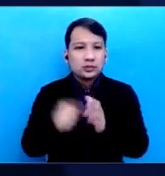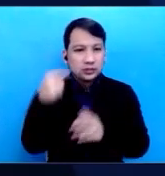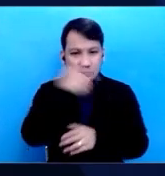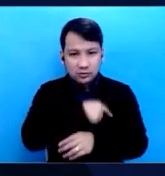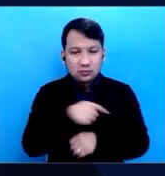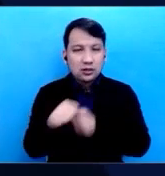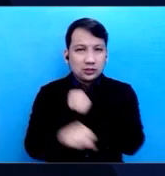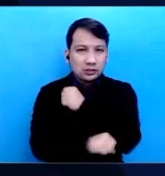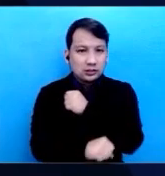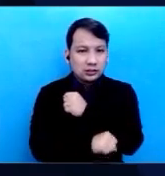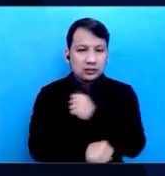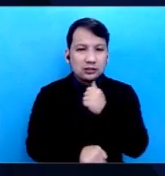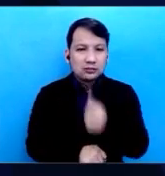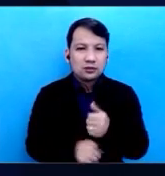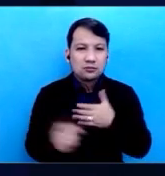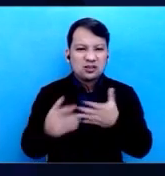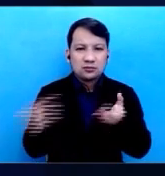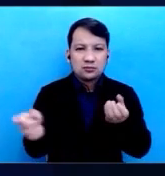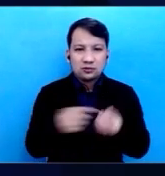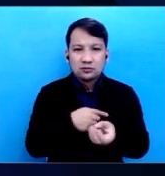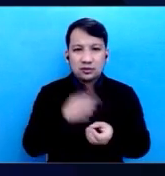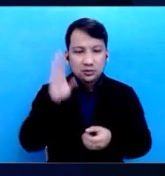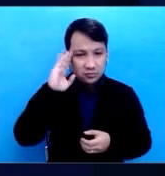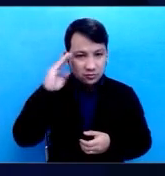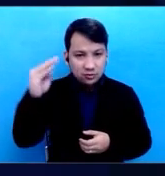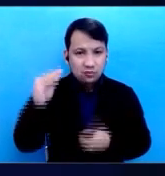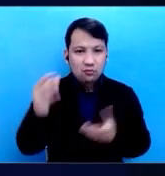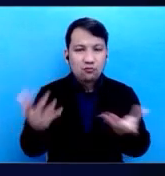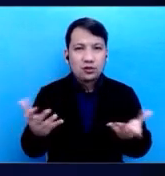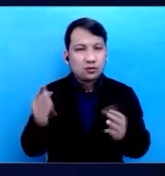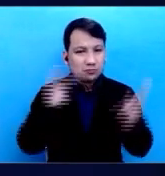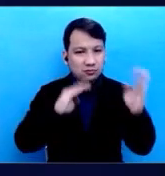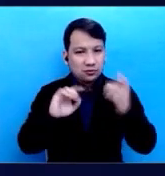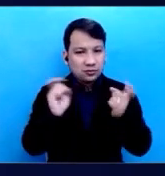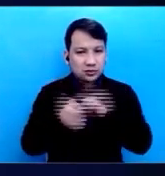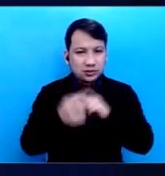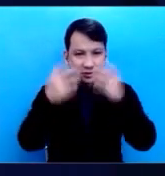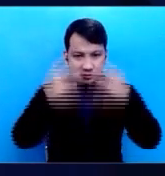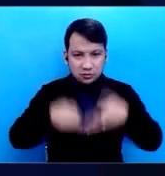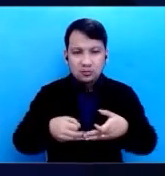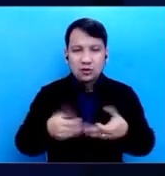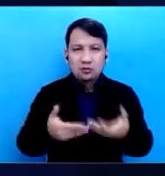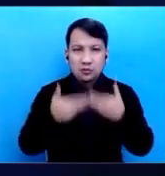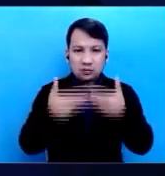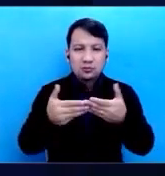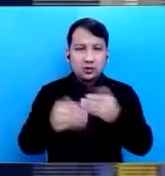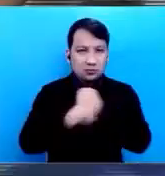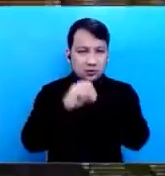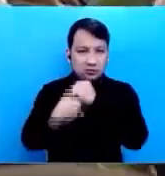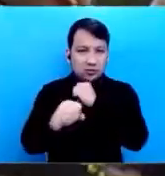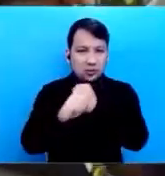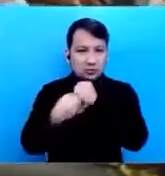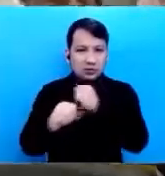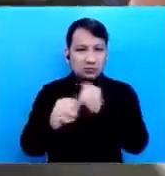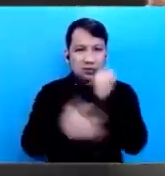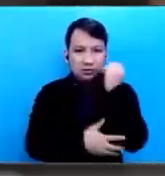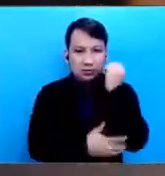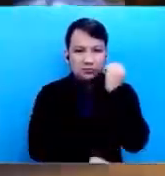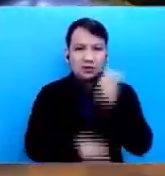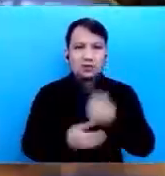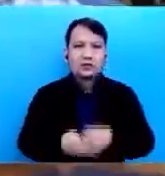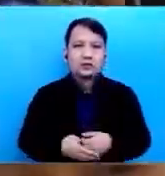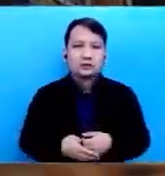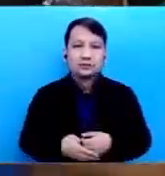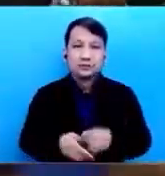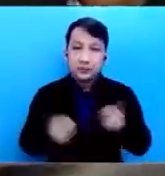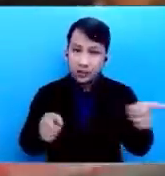magganakaw. Ma-disqualify man daw o hindi si BBM, wala magbabago sa plano ni Pacquiao na ipaglaban ng mga mahihirap. Heto naman ang tugon ni